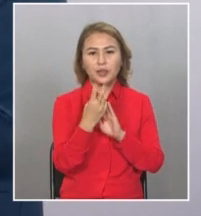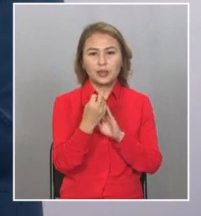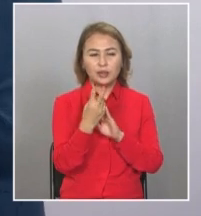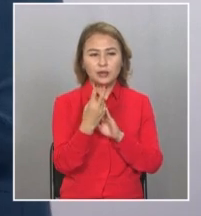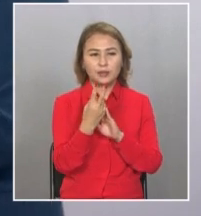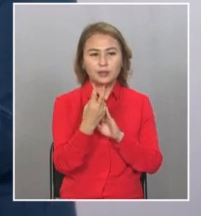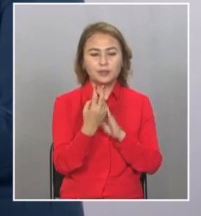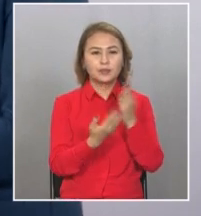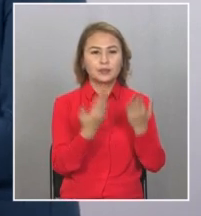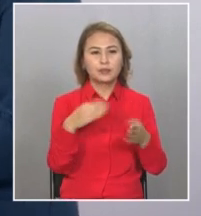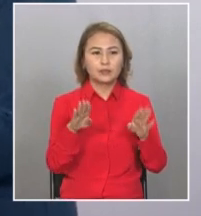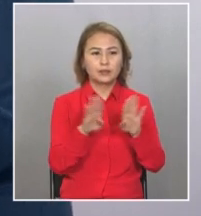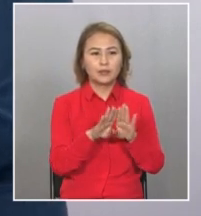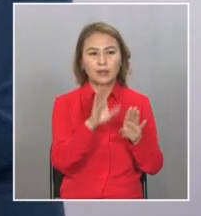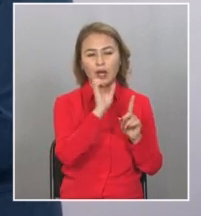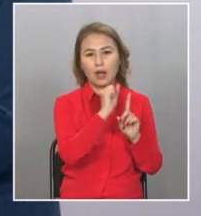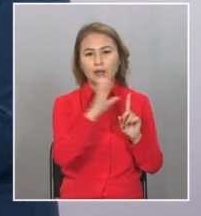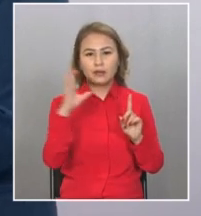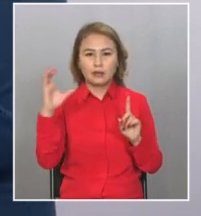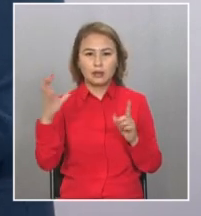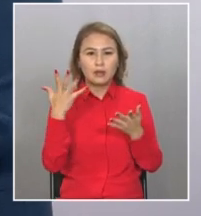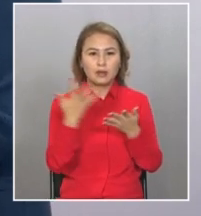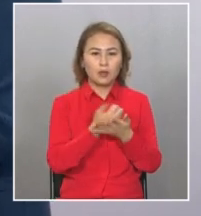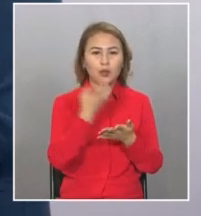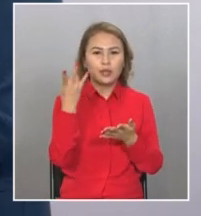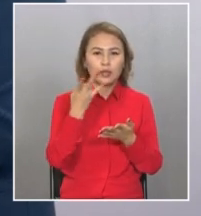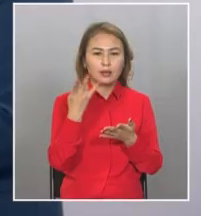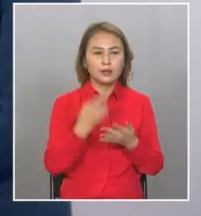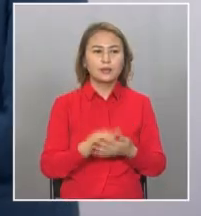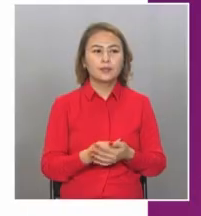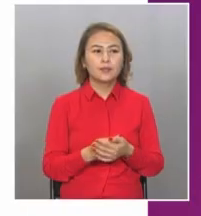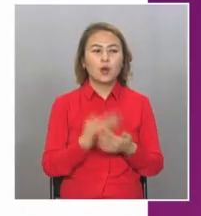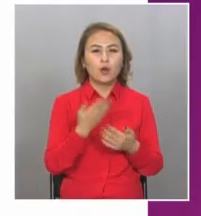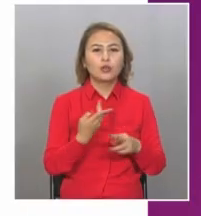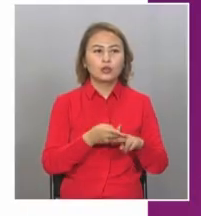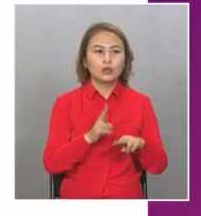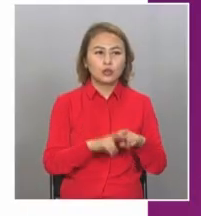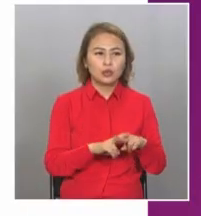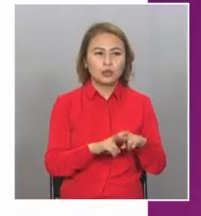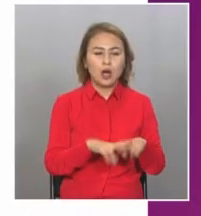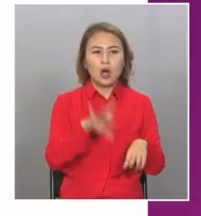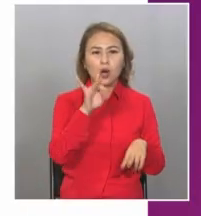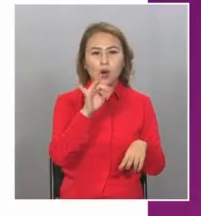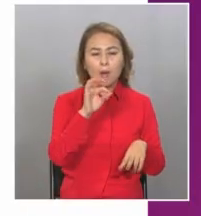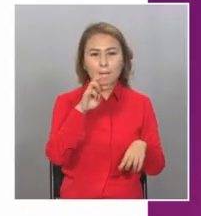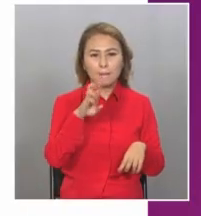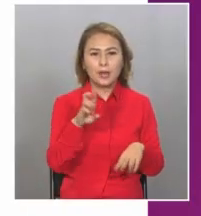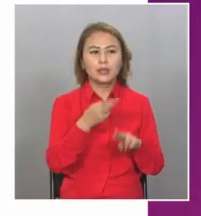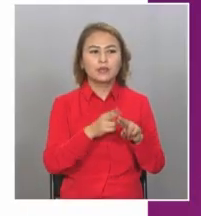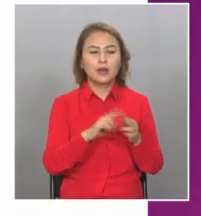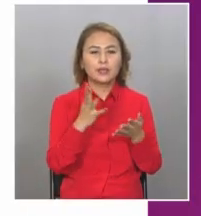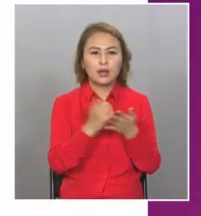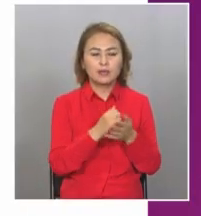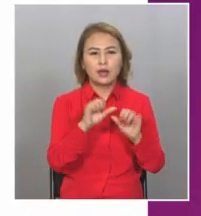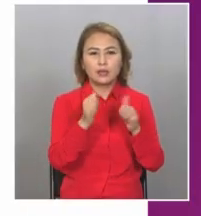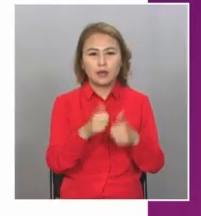болсын, олай болса АЦ диагоналін табу керек. Ол үшін ромбының диагональдарының